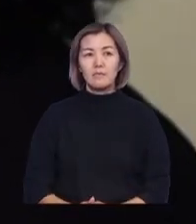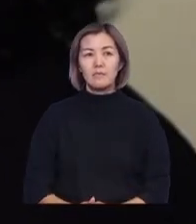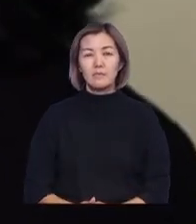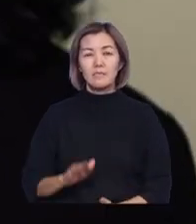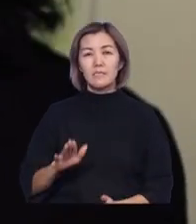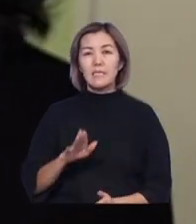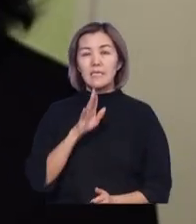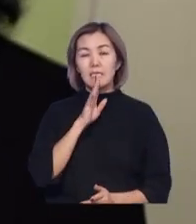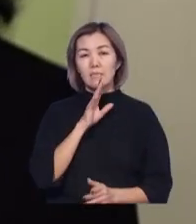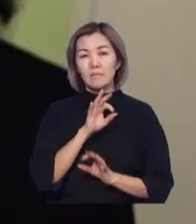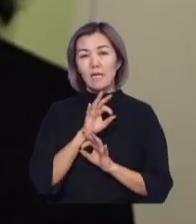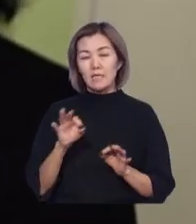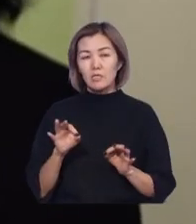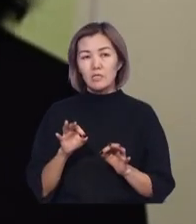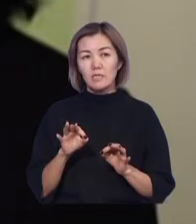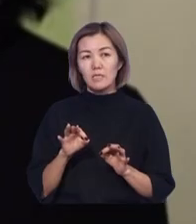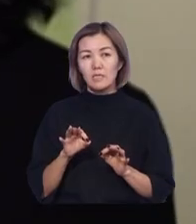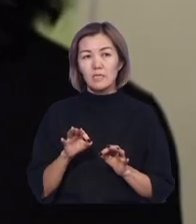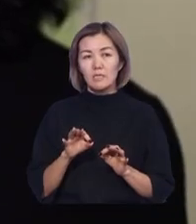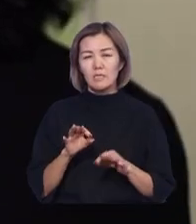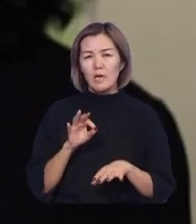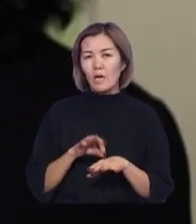Кішкентай қызымдікі жақсы, өте